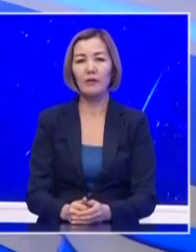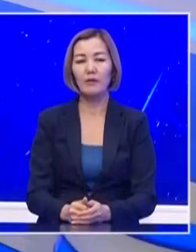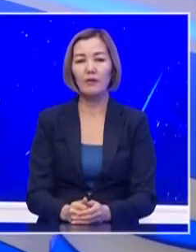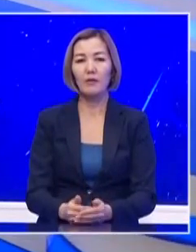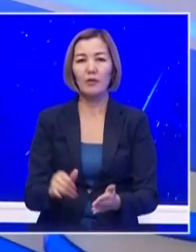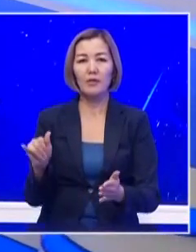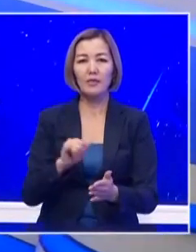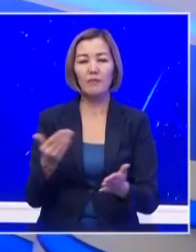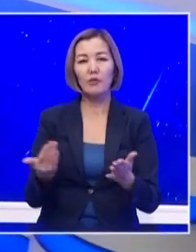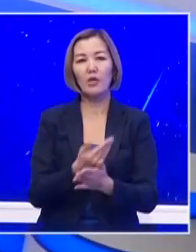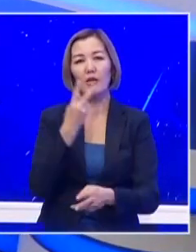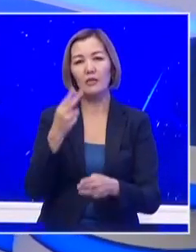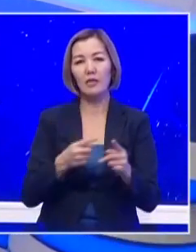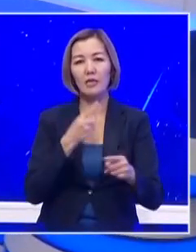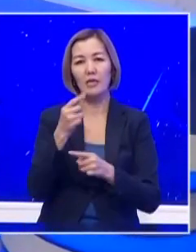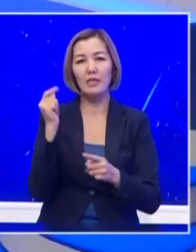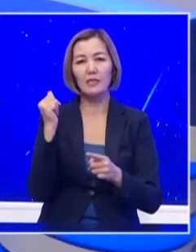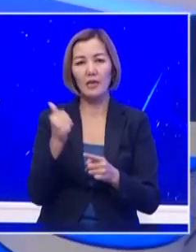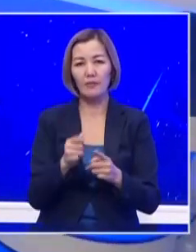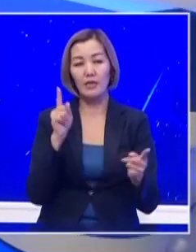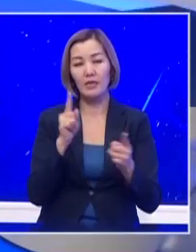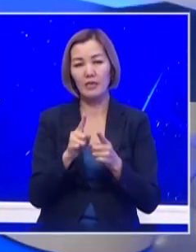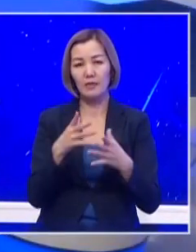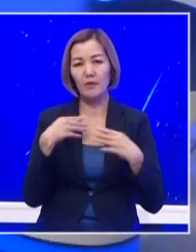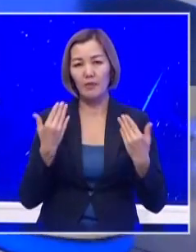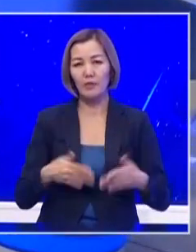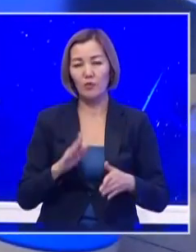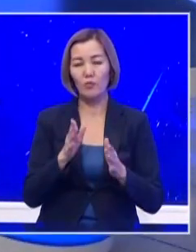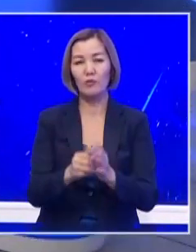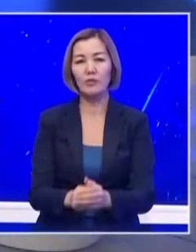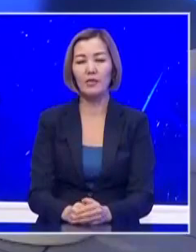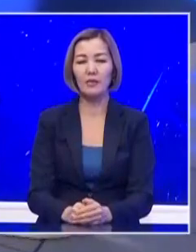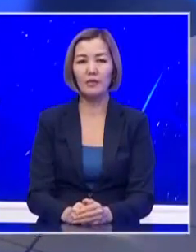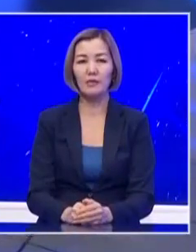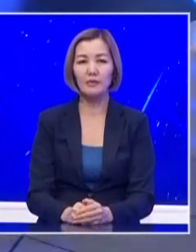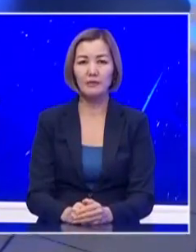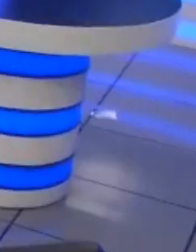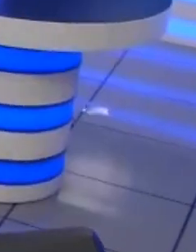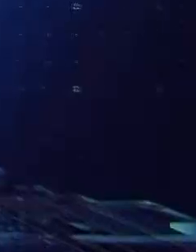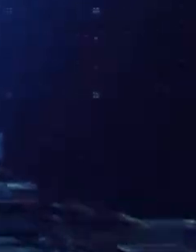Бүгінге келіп түскен ақпараттар легі осы. Жақсы күндерде жағымды жаңалықтармен жолыққанша аман сау болыңыздар.